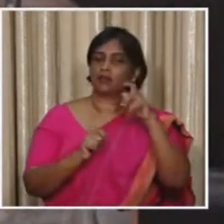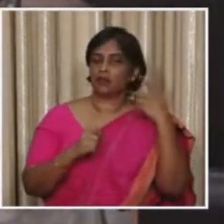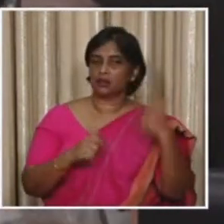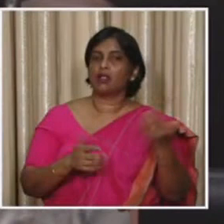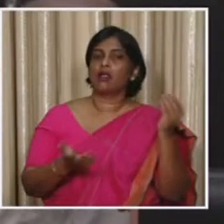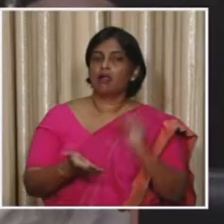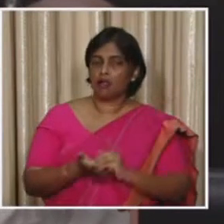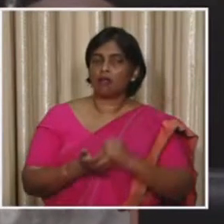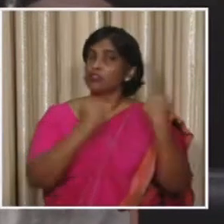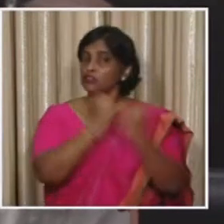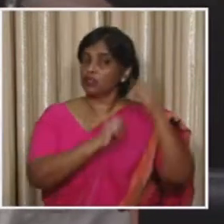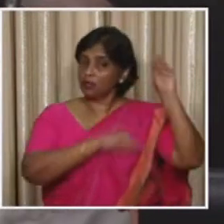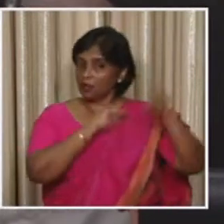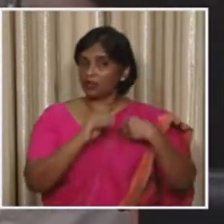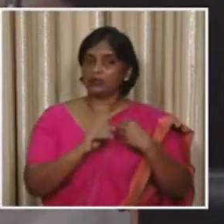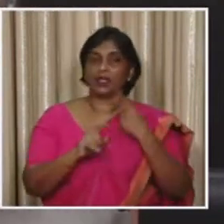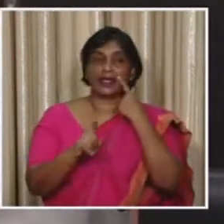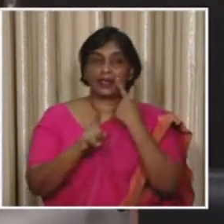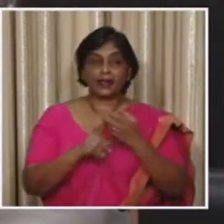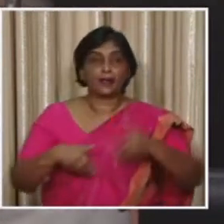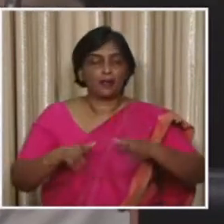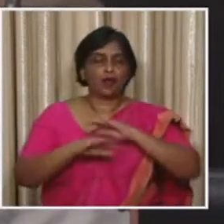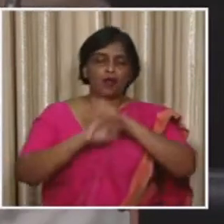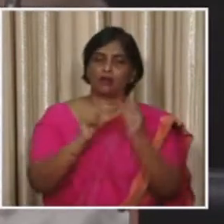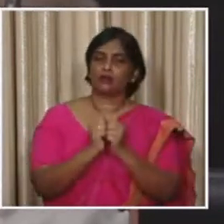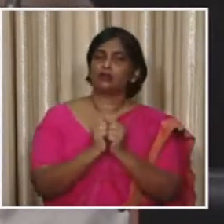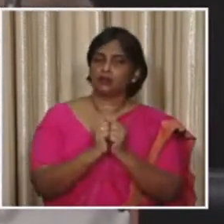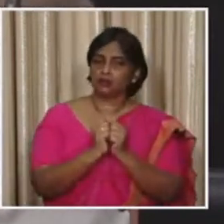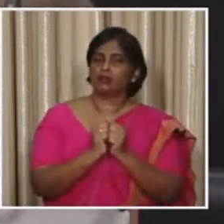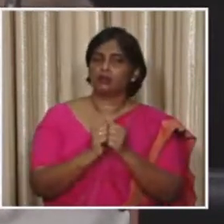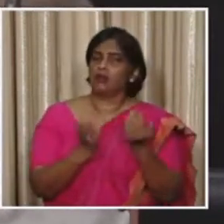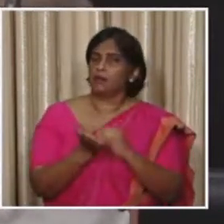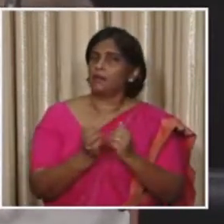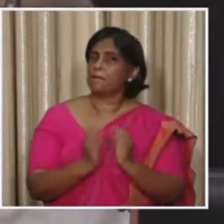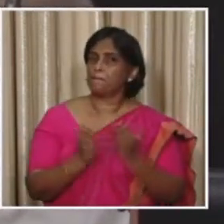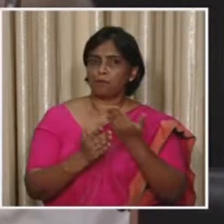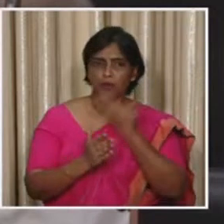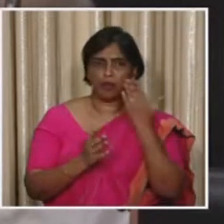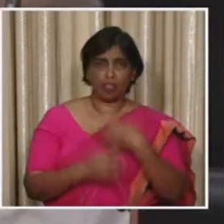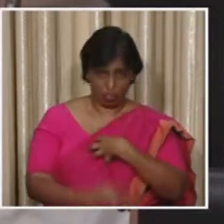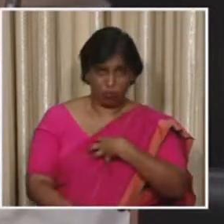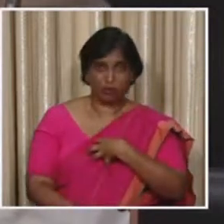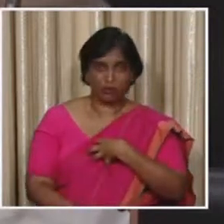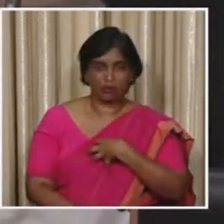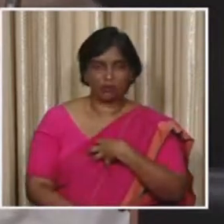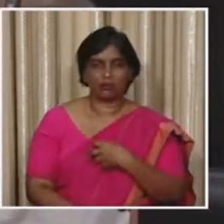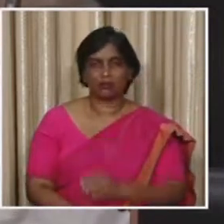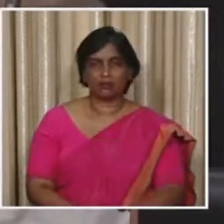දැන් ආපහු ආධාරිනකොට නුවර පාර අනික් වැඩ කටයුතු සියල්ලම අපිට ආරම්භ කරන්න පුළුවන්